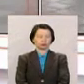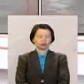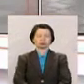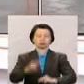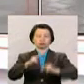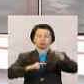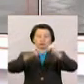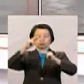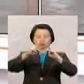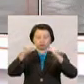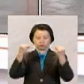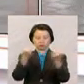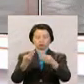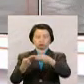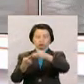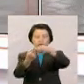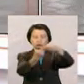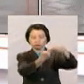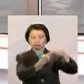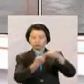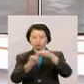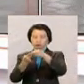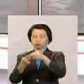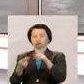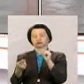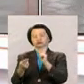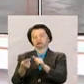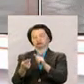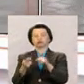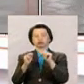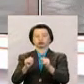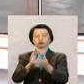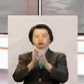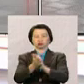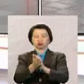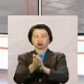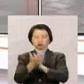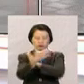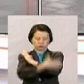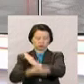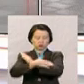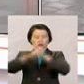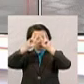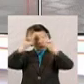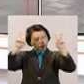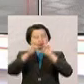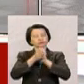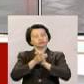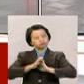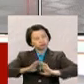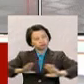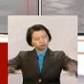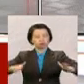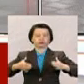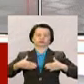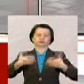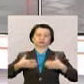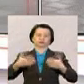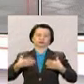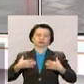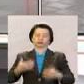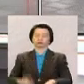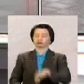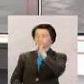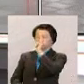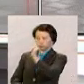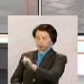Pembinaan masyarakat yang bersatu padu menjadi mampu menjadikan sesebuah negara itu aman, harmoni, lagi sejahtera. Ya, di